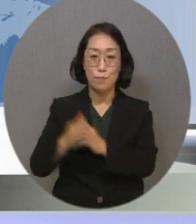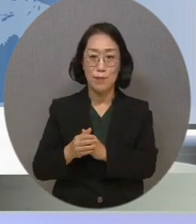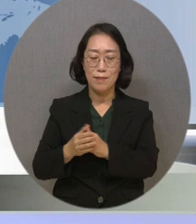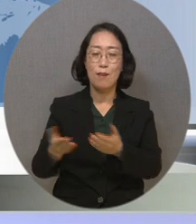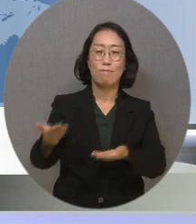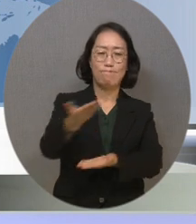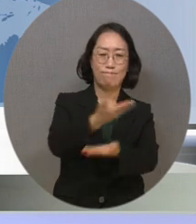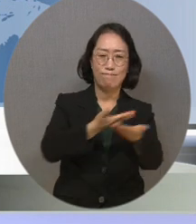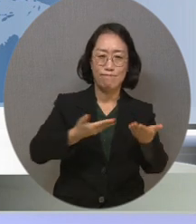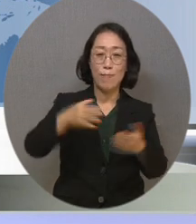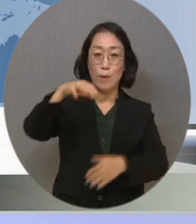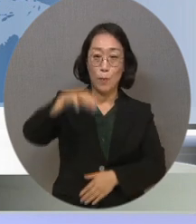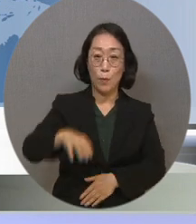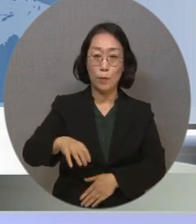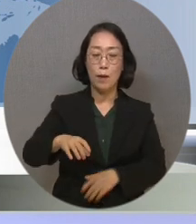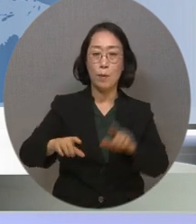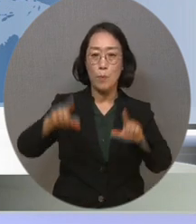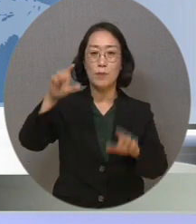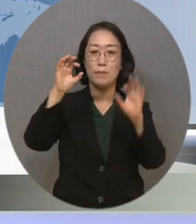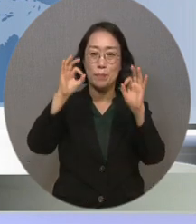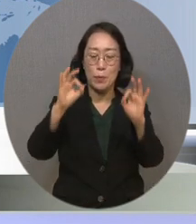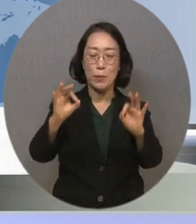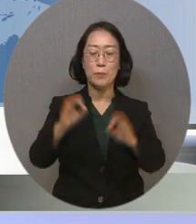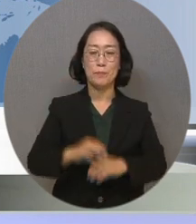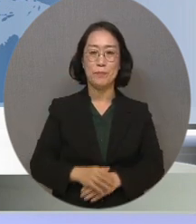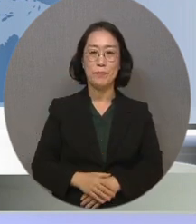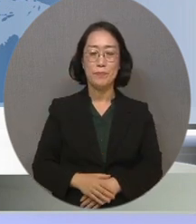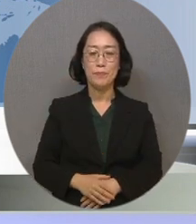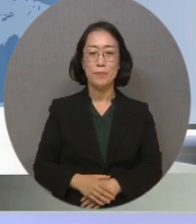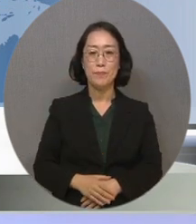호흡하는 시간이었는데요. 장수연 기자가 전합니다.